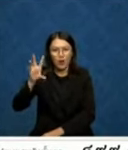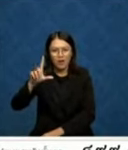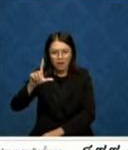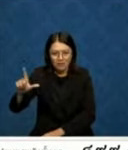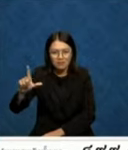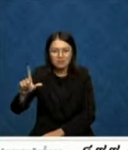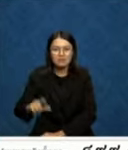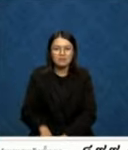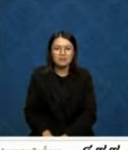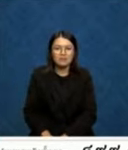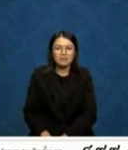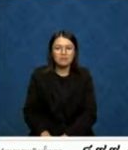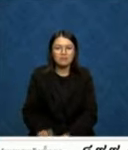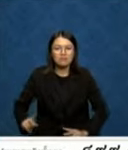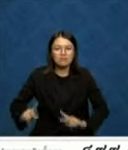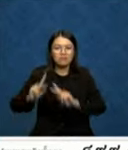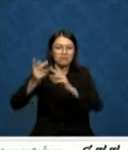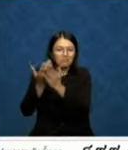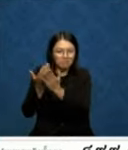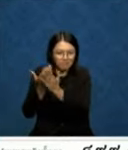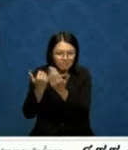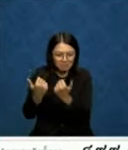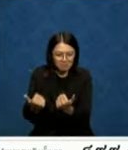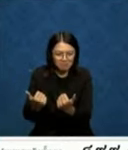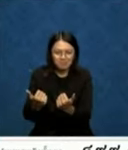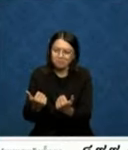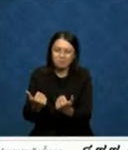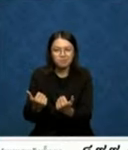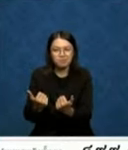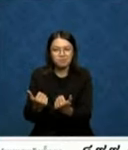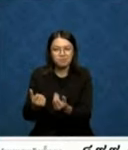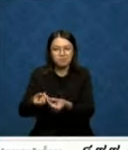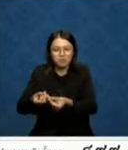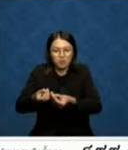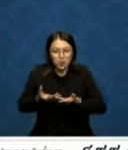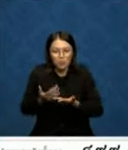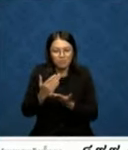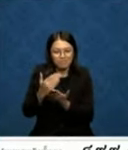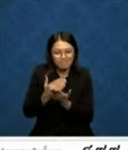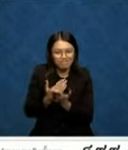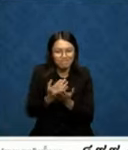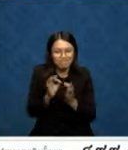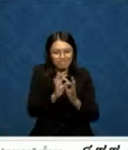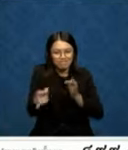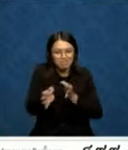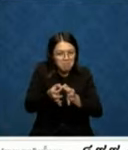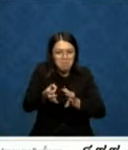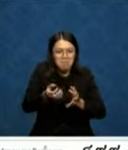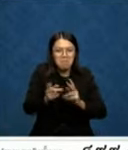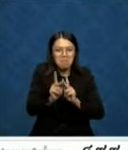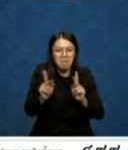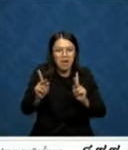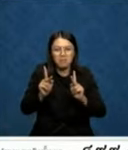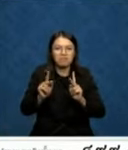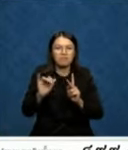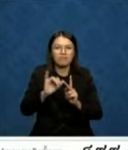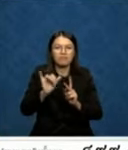ขณะนี้ทางกระทรวงการคลังก็ยังไม่ส่งรายละเอียดเข้ามาชี้แจงในคณะกรรมาธิ